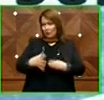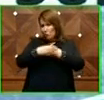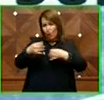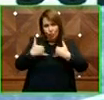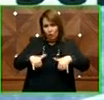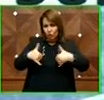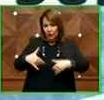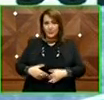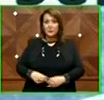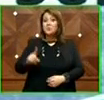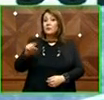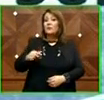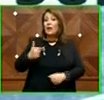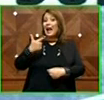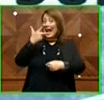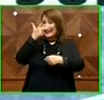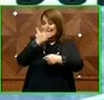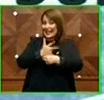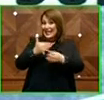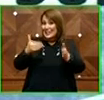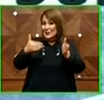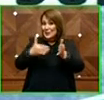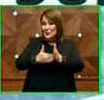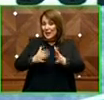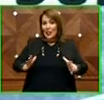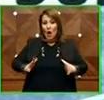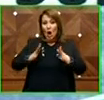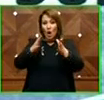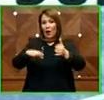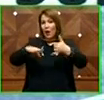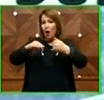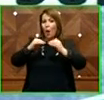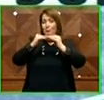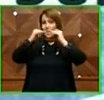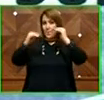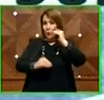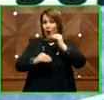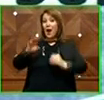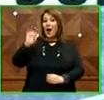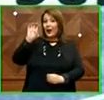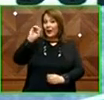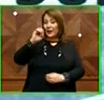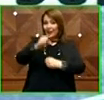عندنا 13009 مترشحين أقل من 40 سنة،